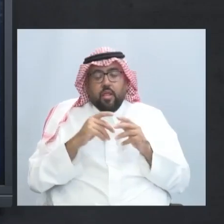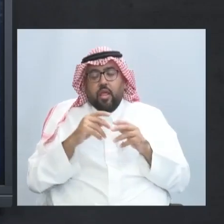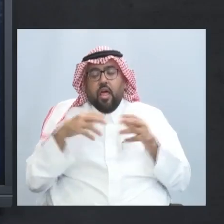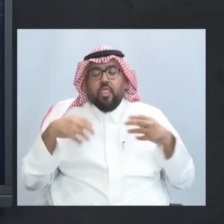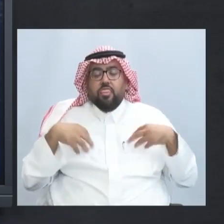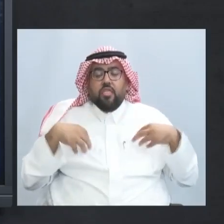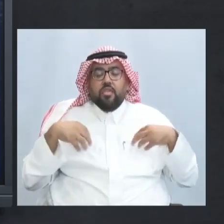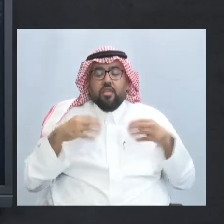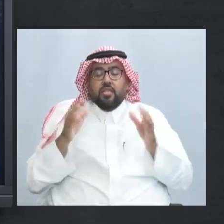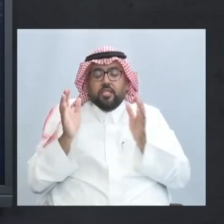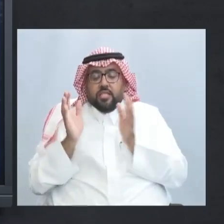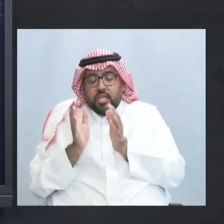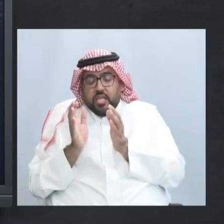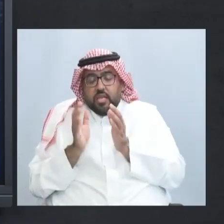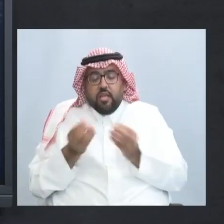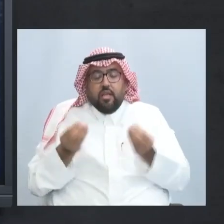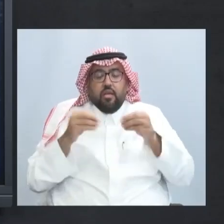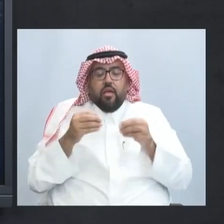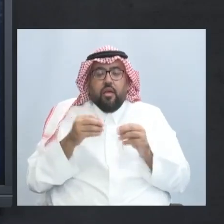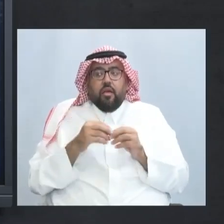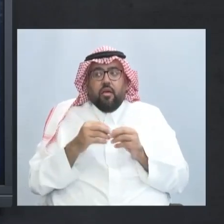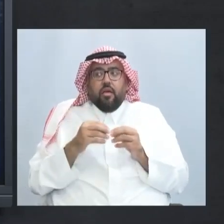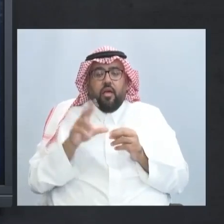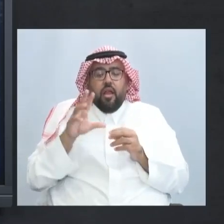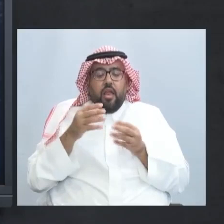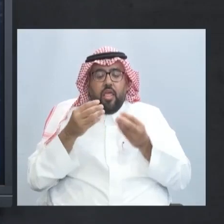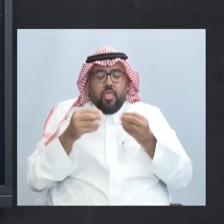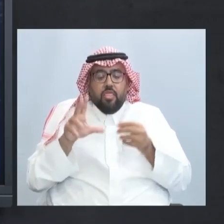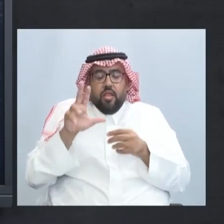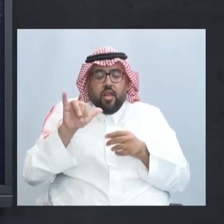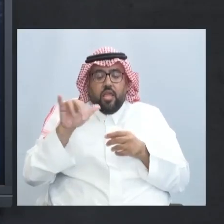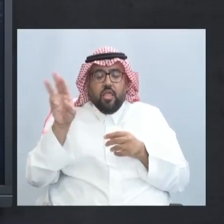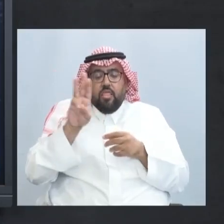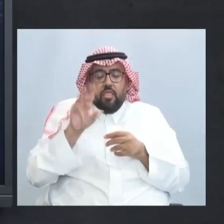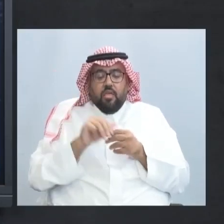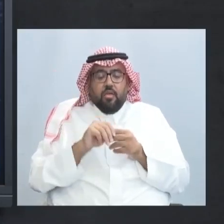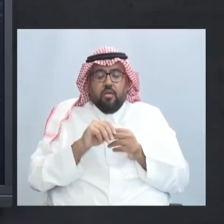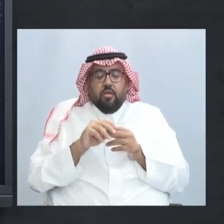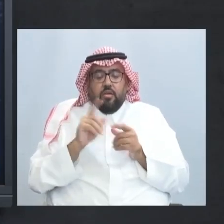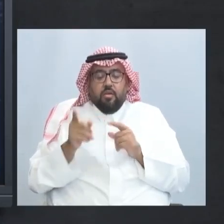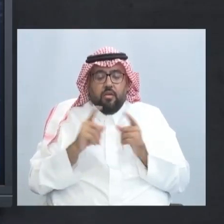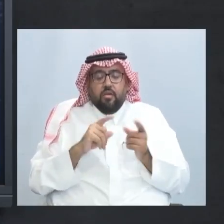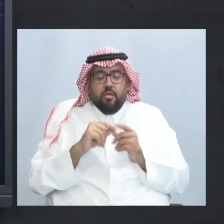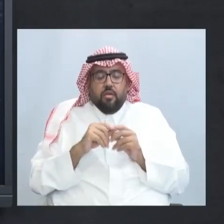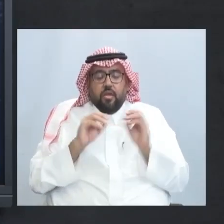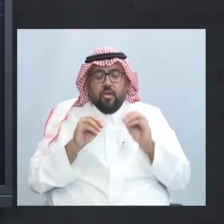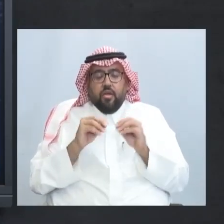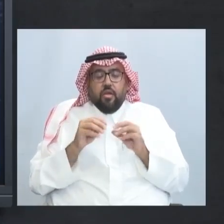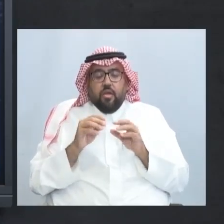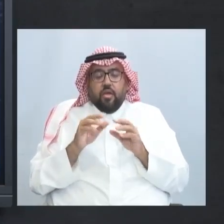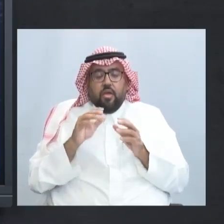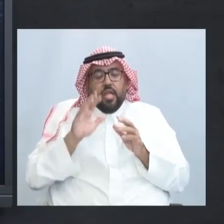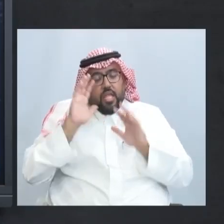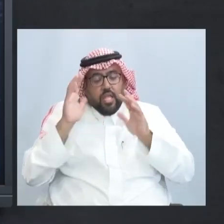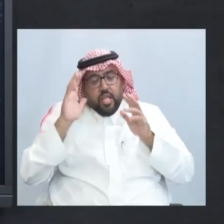الثدي صغيره زاد معدل الايض بينما في المقابل كلما كانت كتله الحيوان الثدي